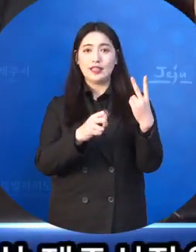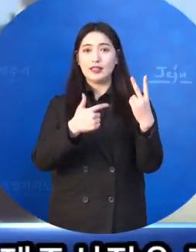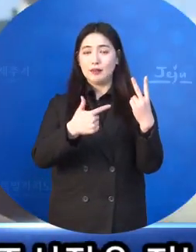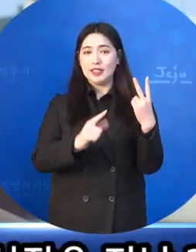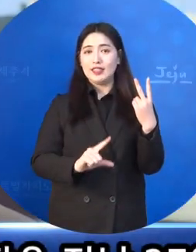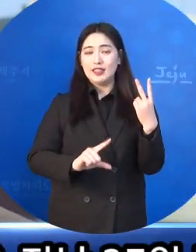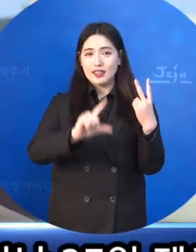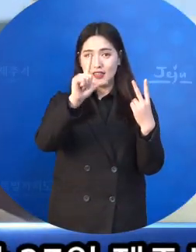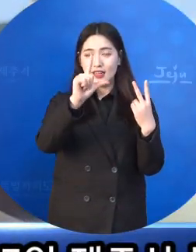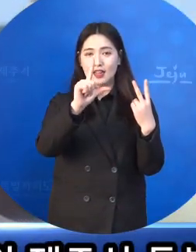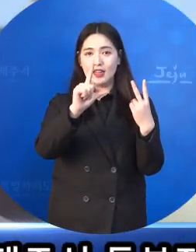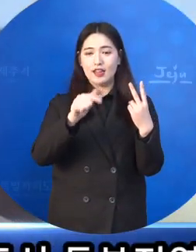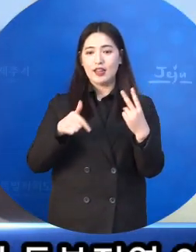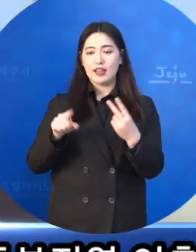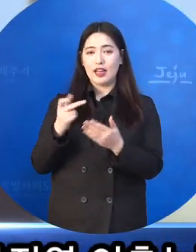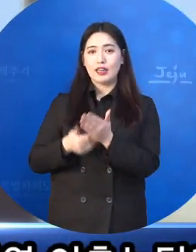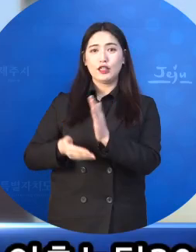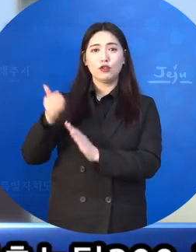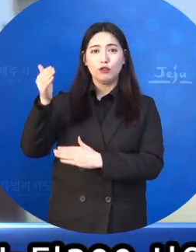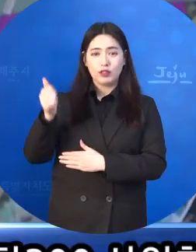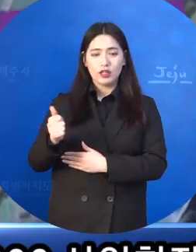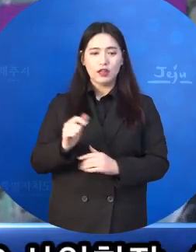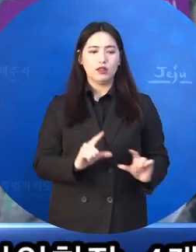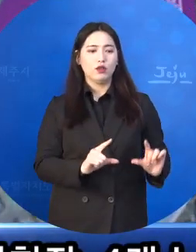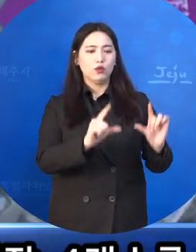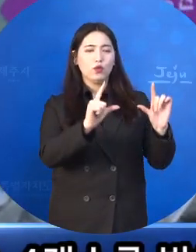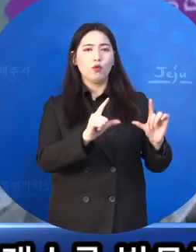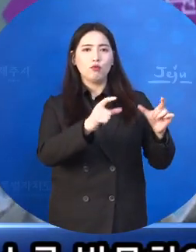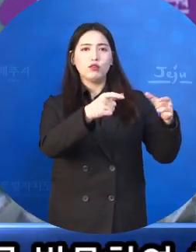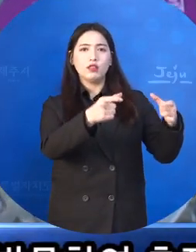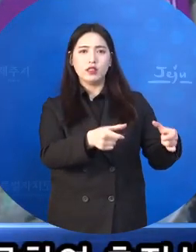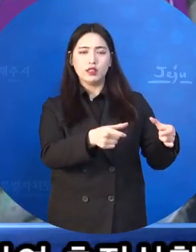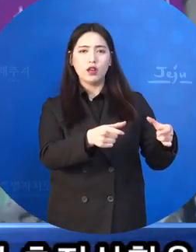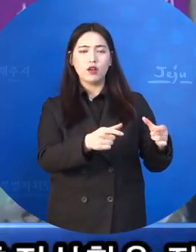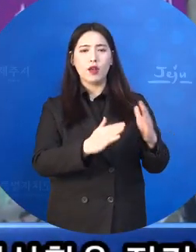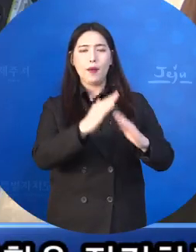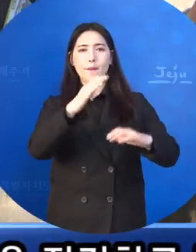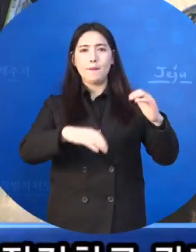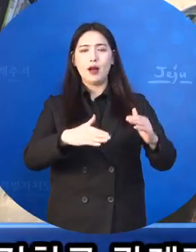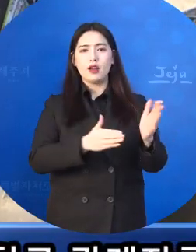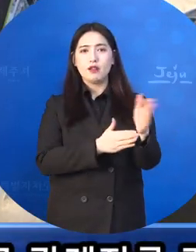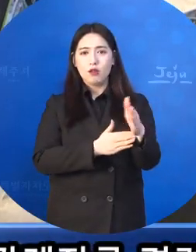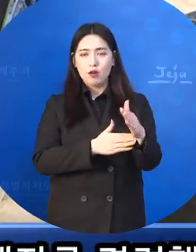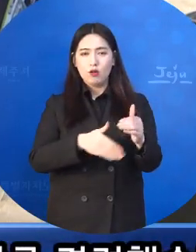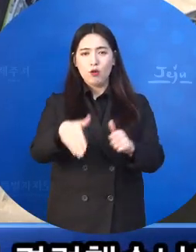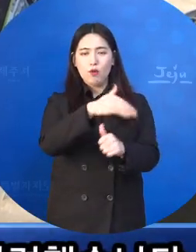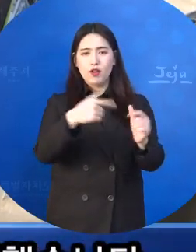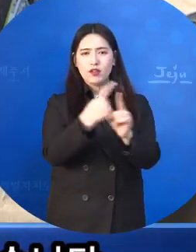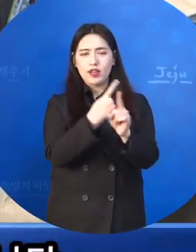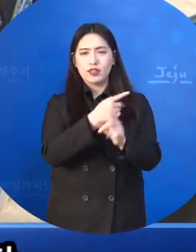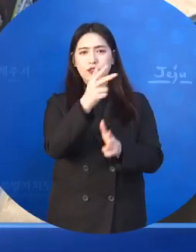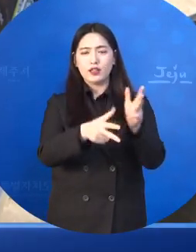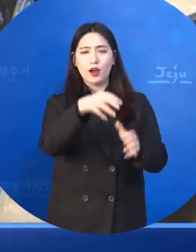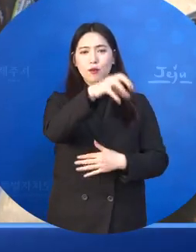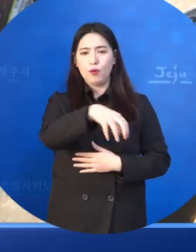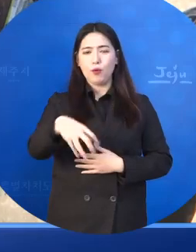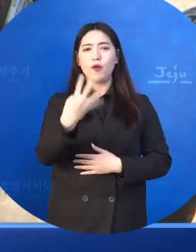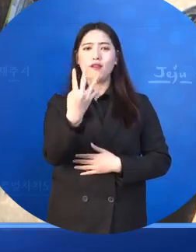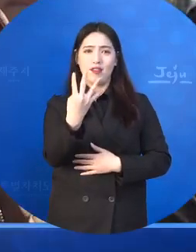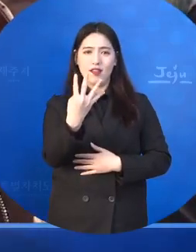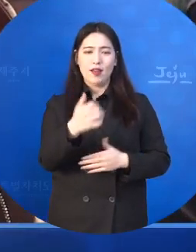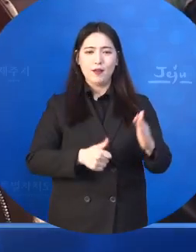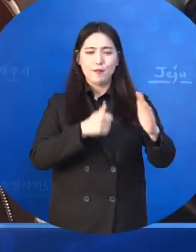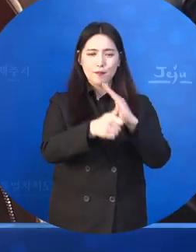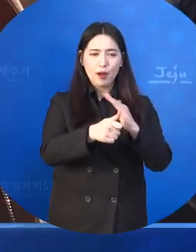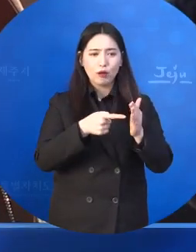강병삼 제주시장은 지난 27일 제주시 동부지역 어촌유들 304업 현장 4개소를 방문하여 추진